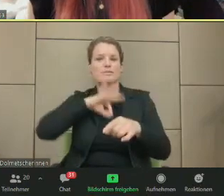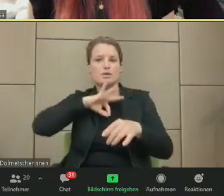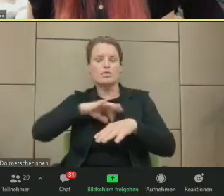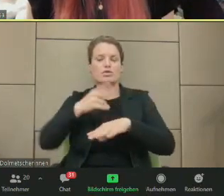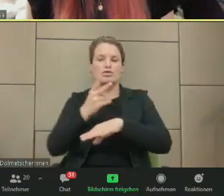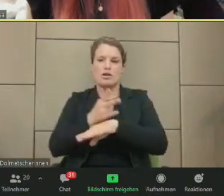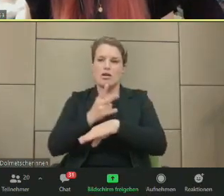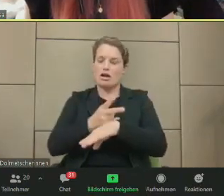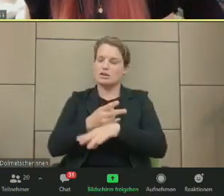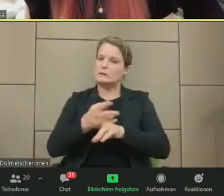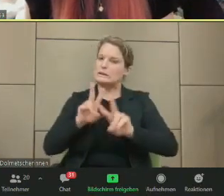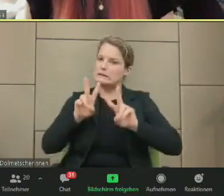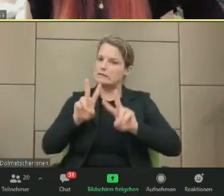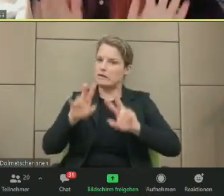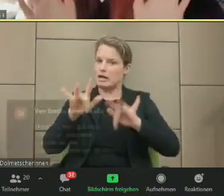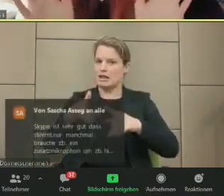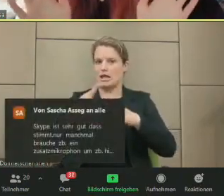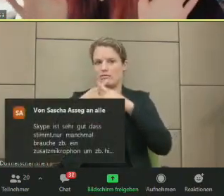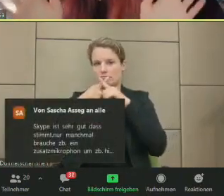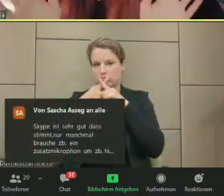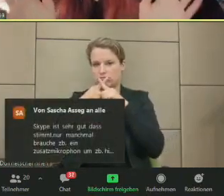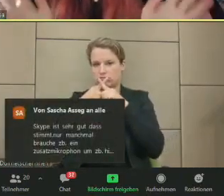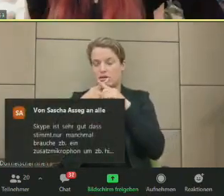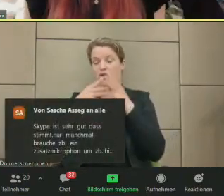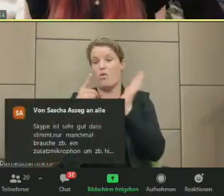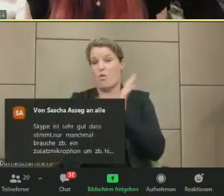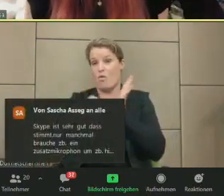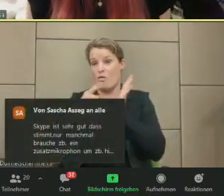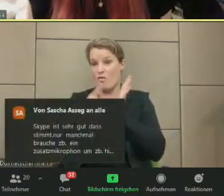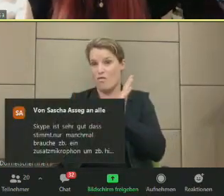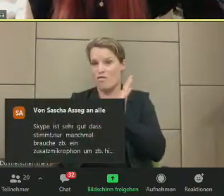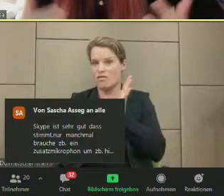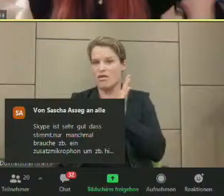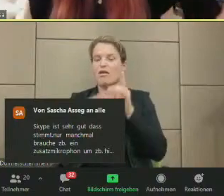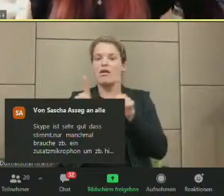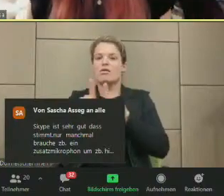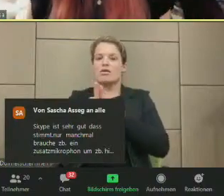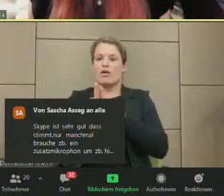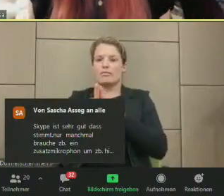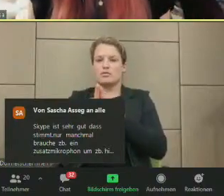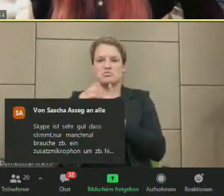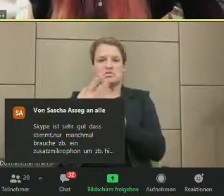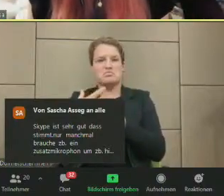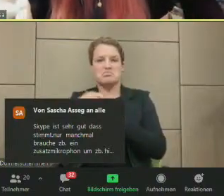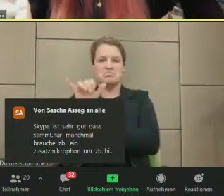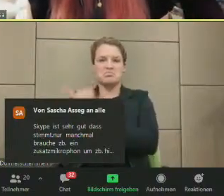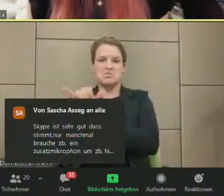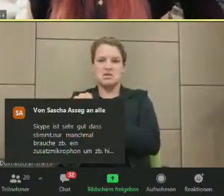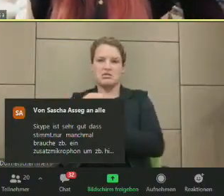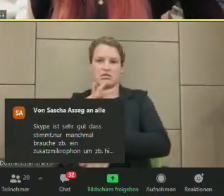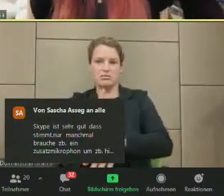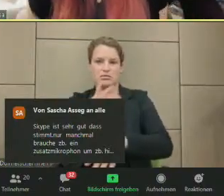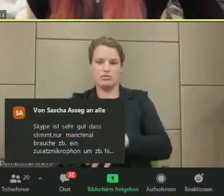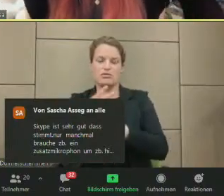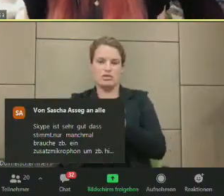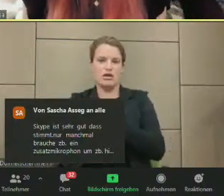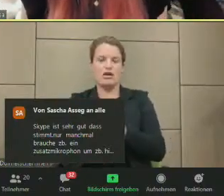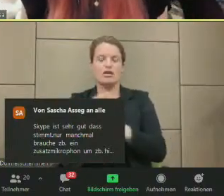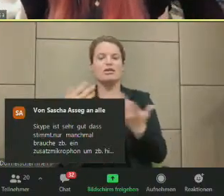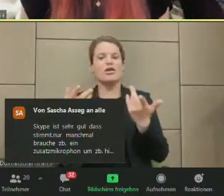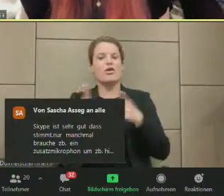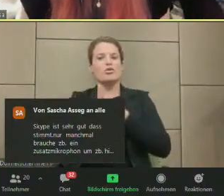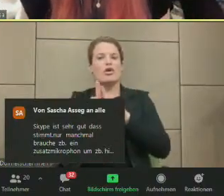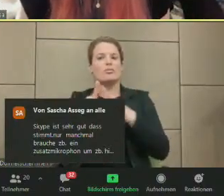sehr tabuisiert sind oft, wo man wegschaut, sowas kann man sehr eben sichtbar machen und dadurch auch normaler